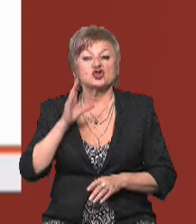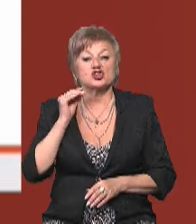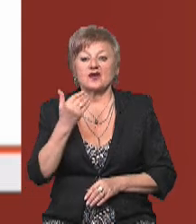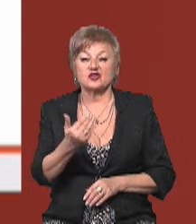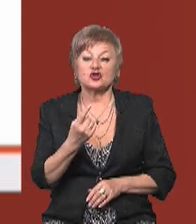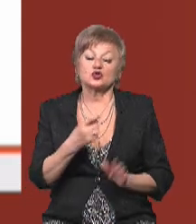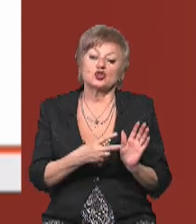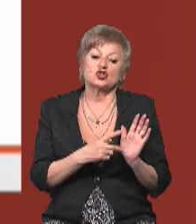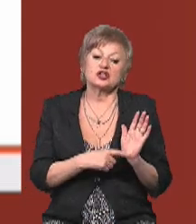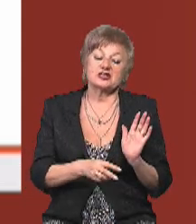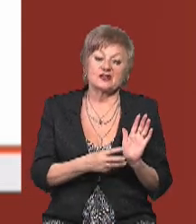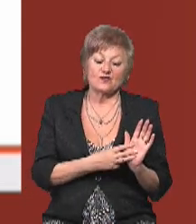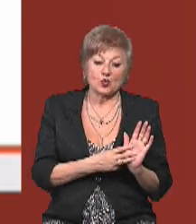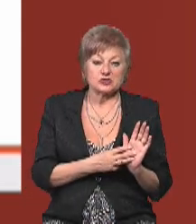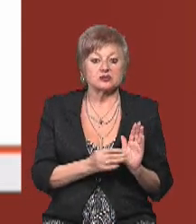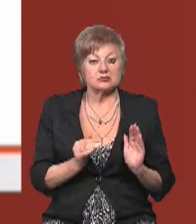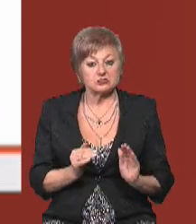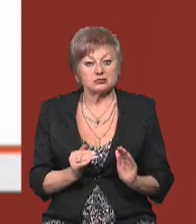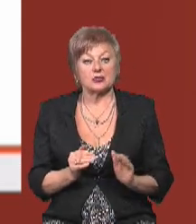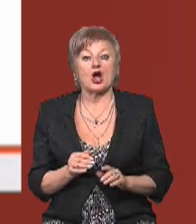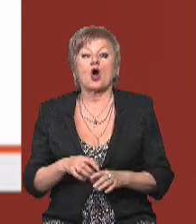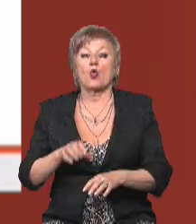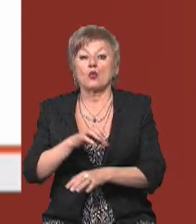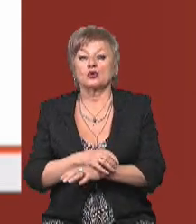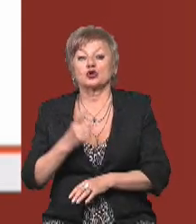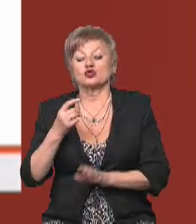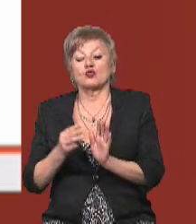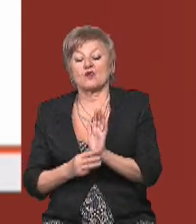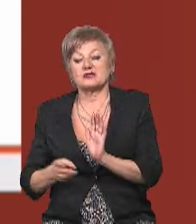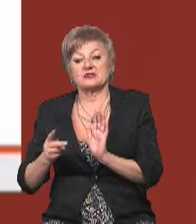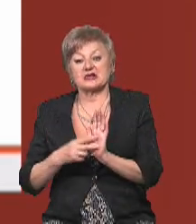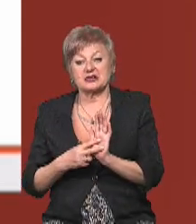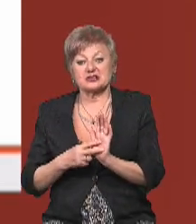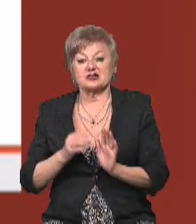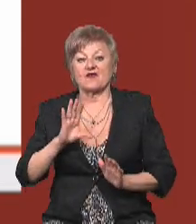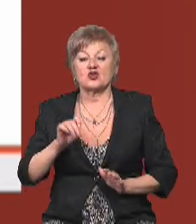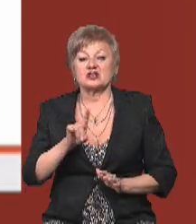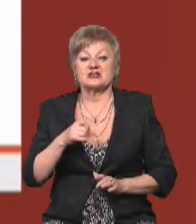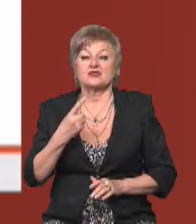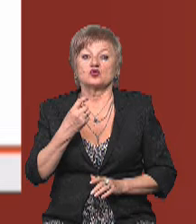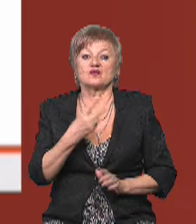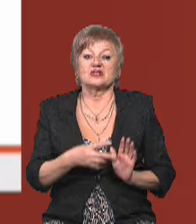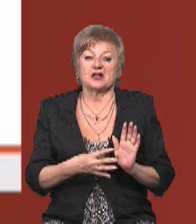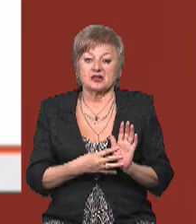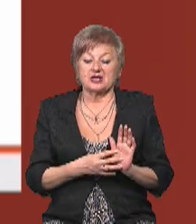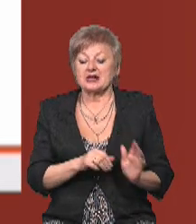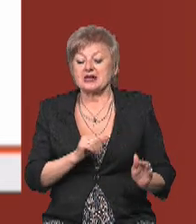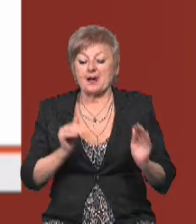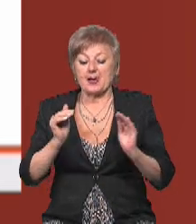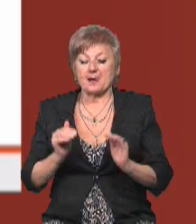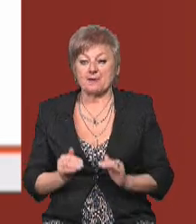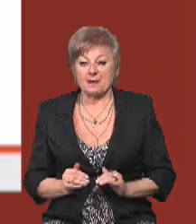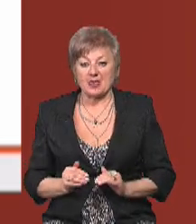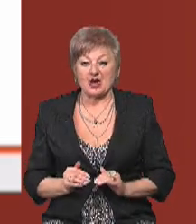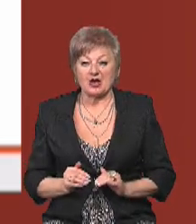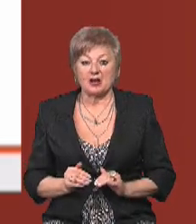Шевченківському – 168, у Комунарському – 187, у Вознесенівському – 129 і найменше,